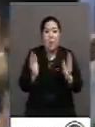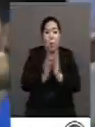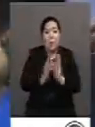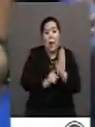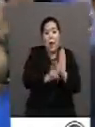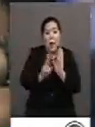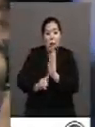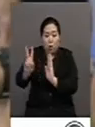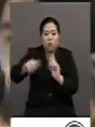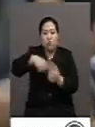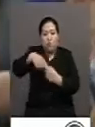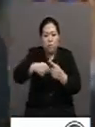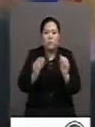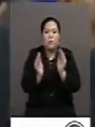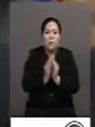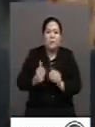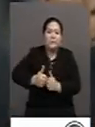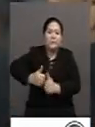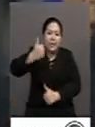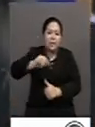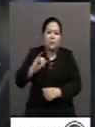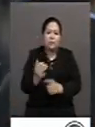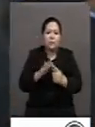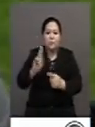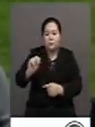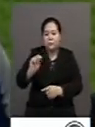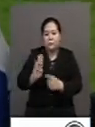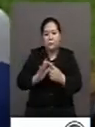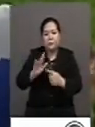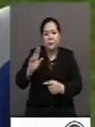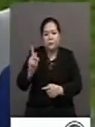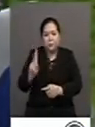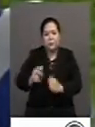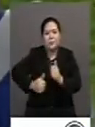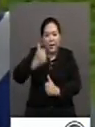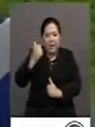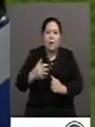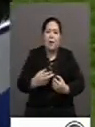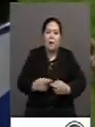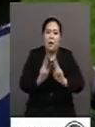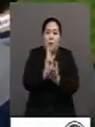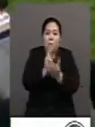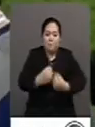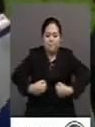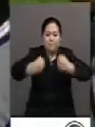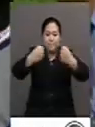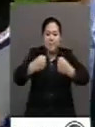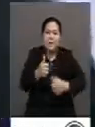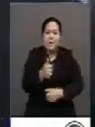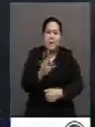บุกคุณไดมอเตอร์เอาชนะไปด้วยประตูรวม3ประตูต่อ2ก็คว้าแชมป์ในการแข่งขัน AFC Champions League ฤ